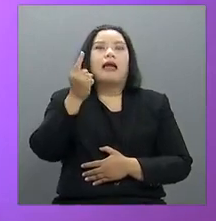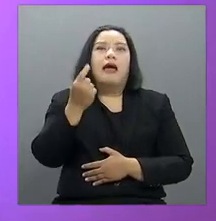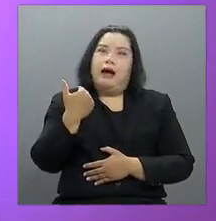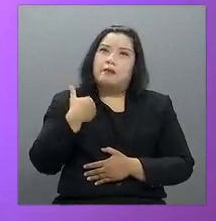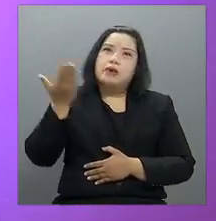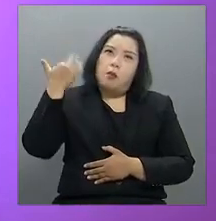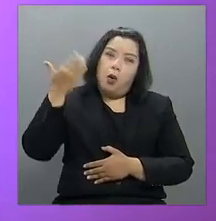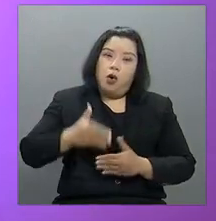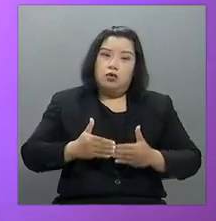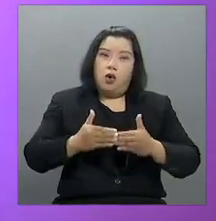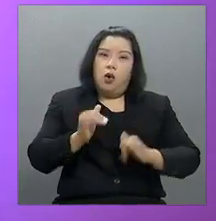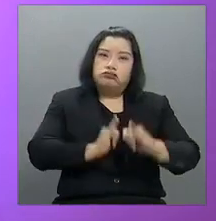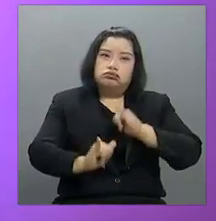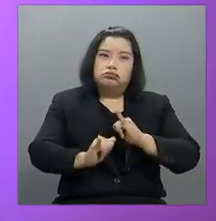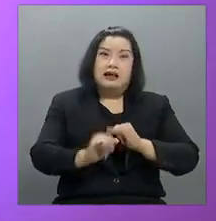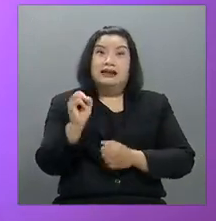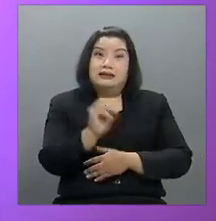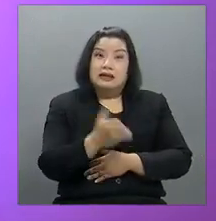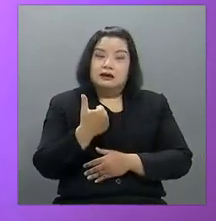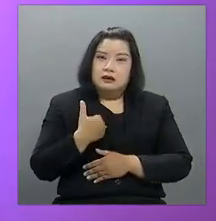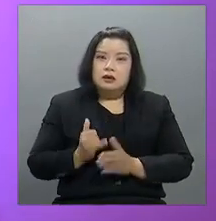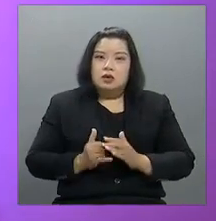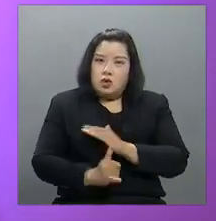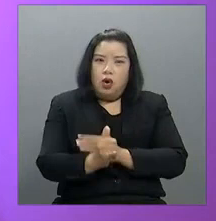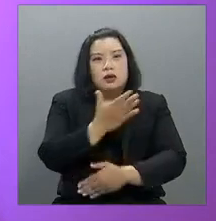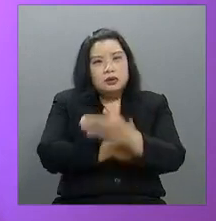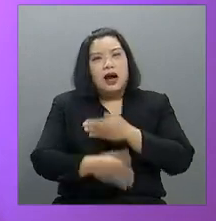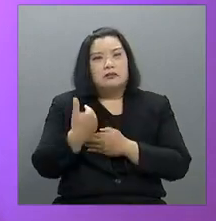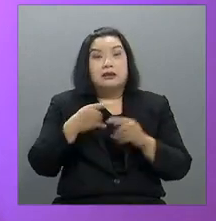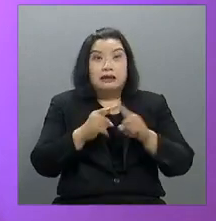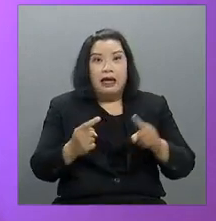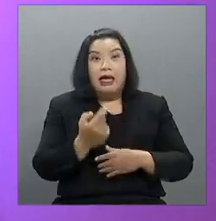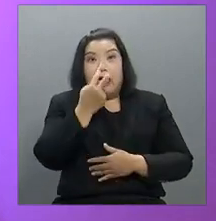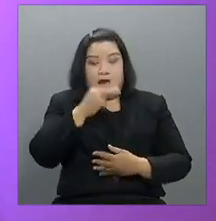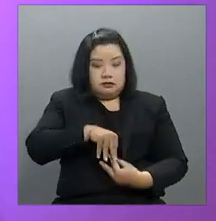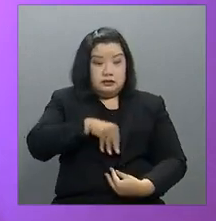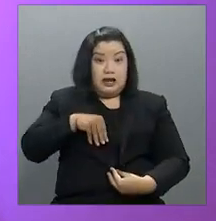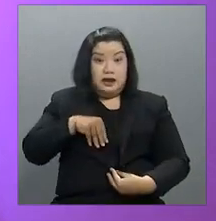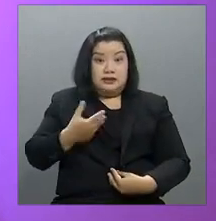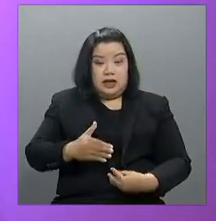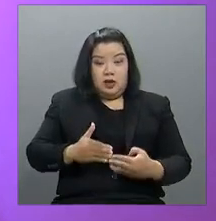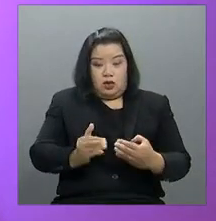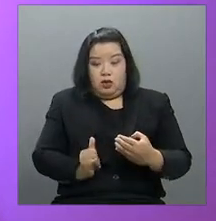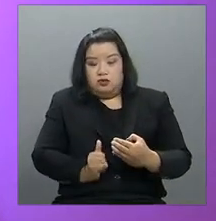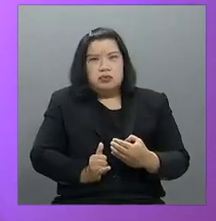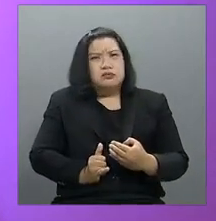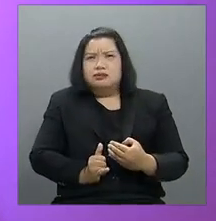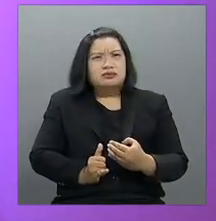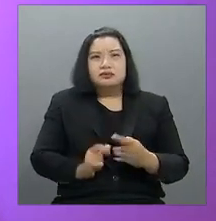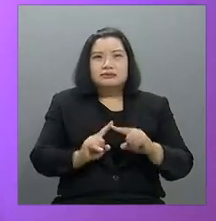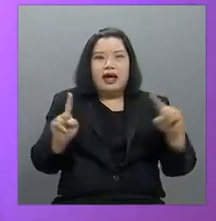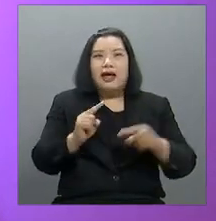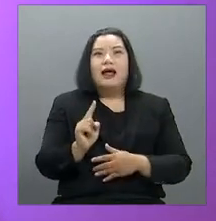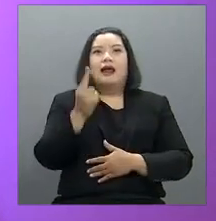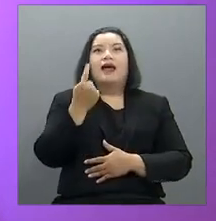กติแต่การผิดปกติแล้วไปเกิดในบริเวณลำไส้อย่างเงี้ยฮะเอาแค่กรณีเคสนี้ที่เกิดขึ้นก่อนนะครับนี่คือไปผ่าตัดมาแล้วก็ถ่าย